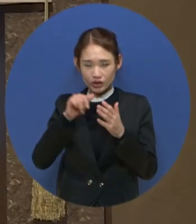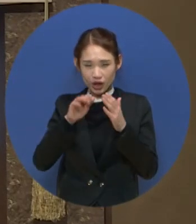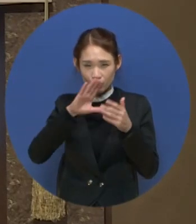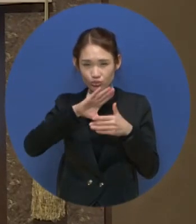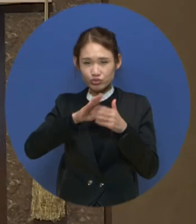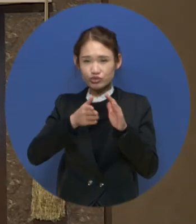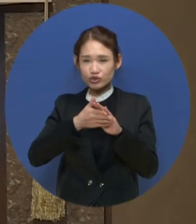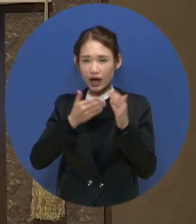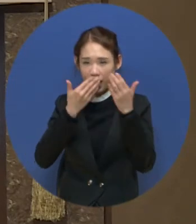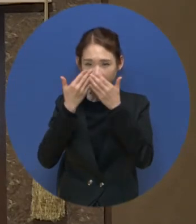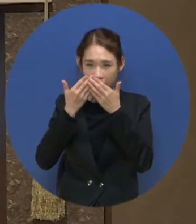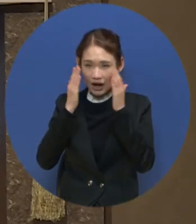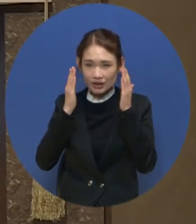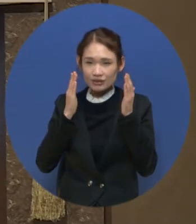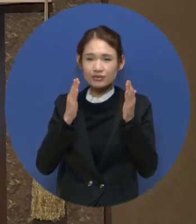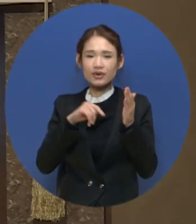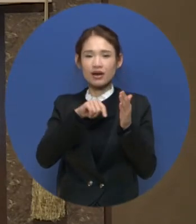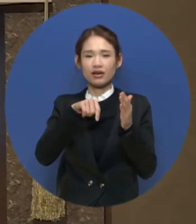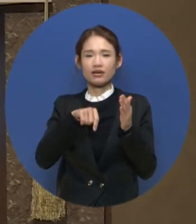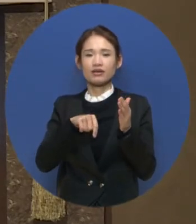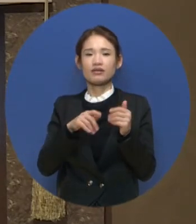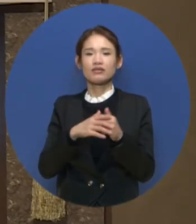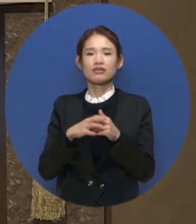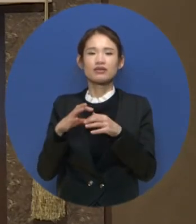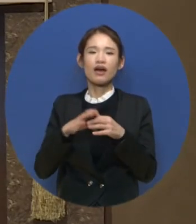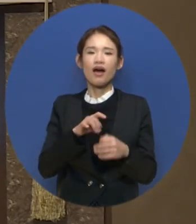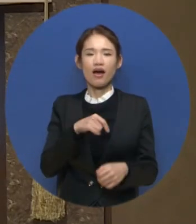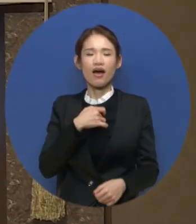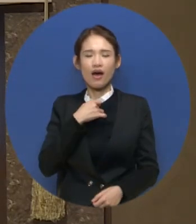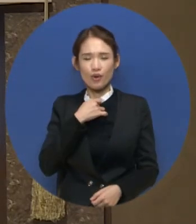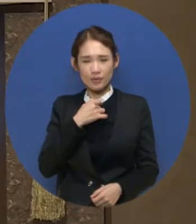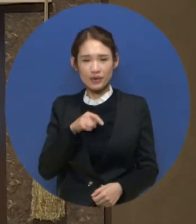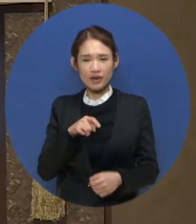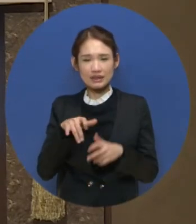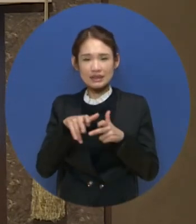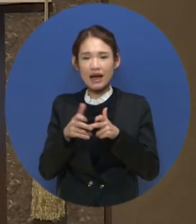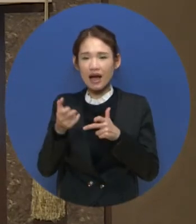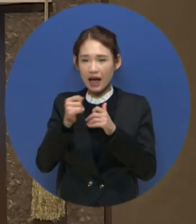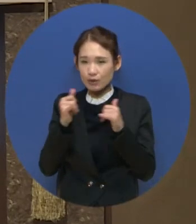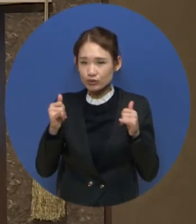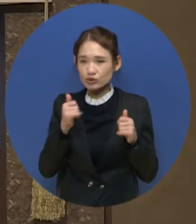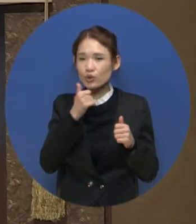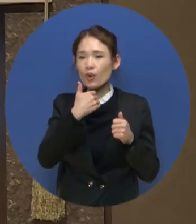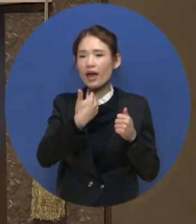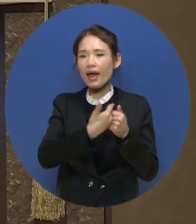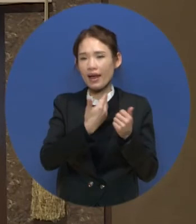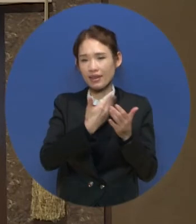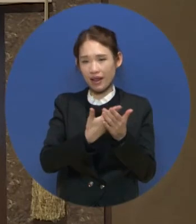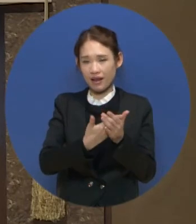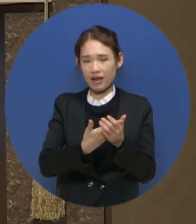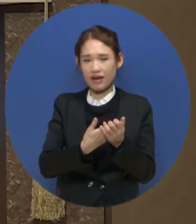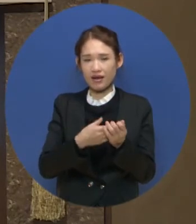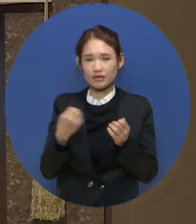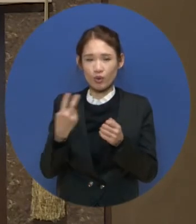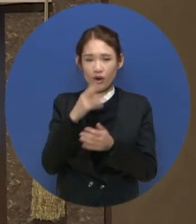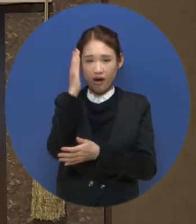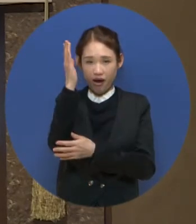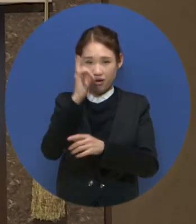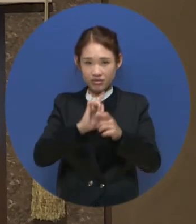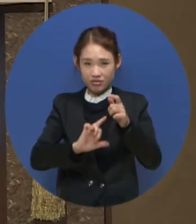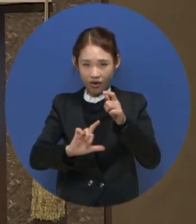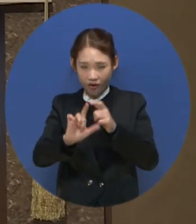평생 그런 그 문화학습 쪽에서 계속하겠다. 장애가 계신 분들 소개하라. 그리고 강좌를 하나